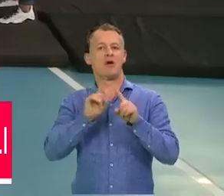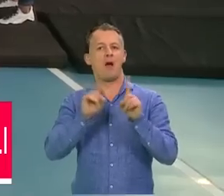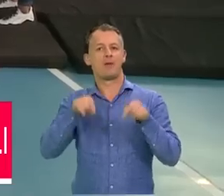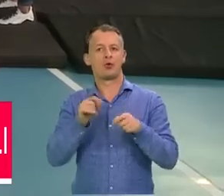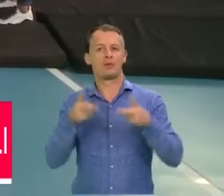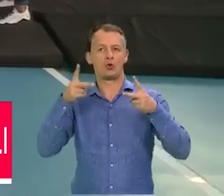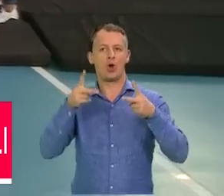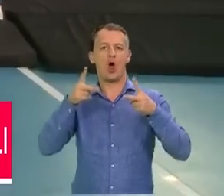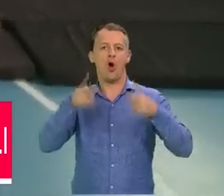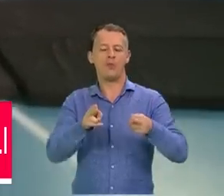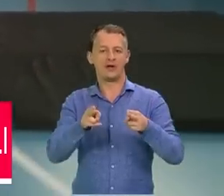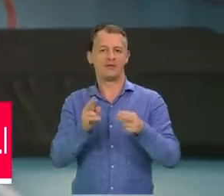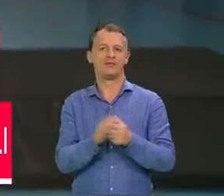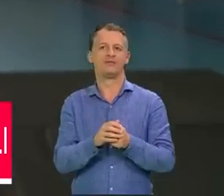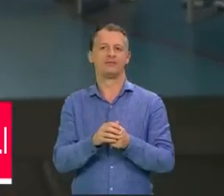bola!